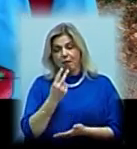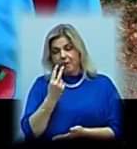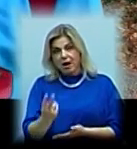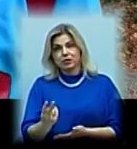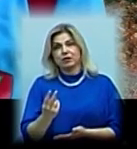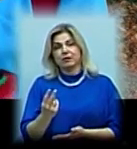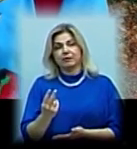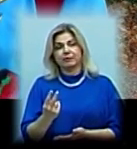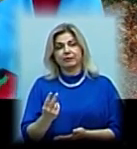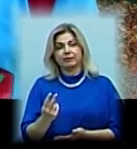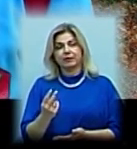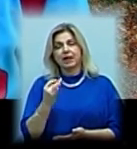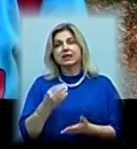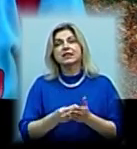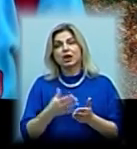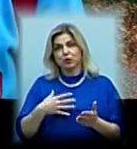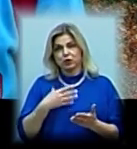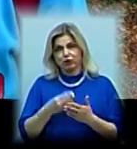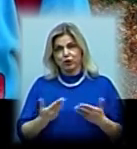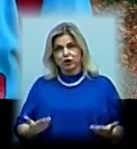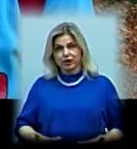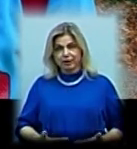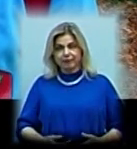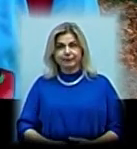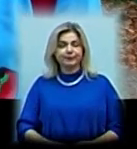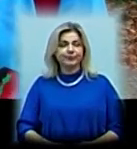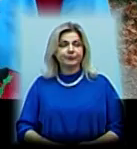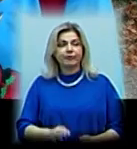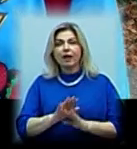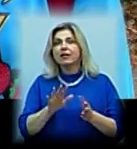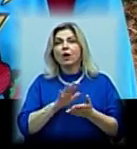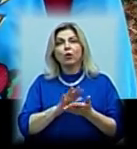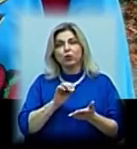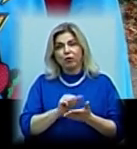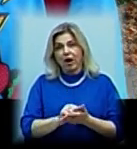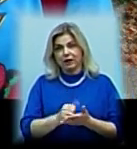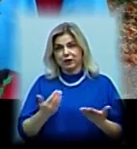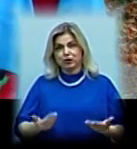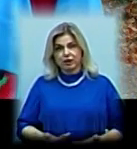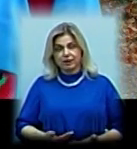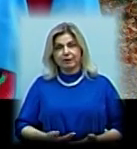це, цінували своє життя, не руйнували його